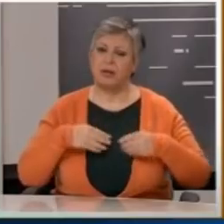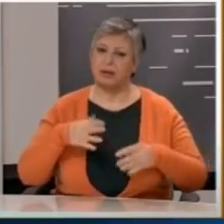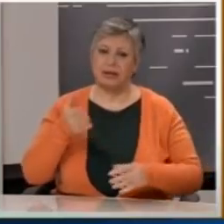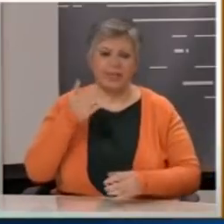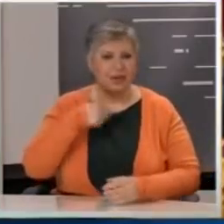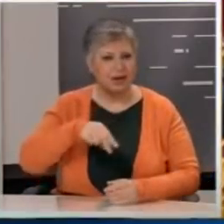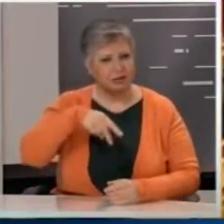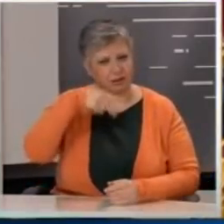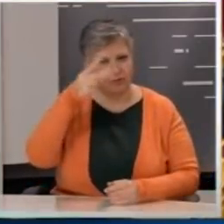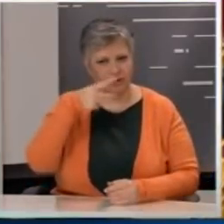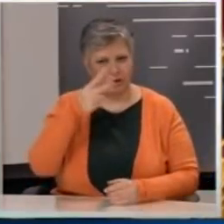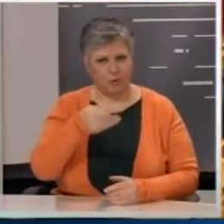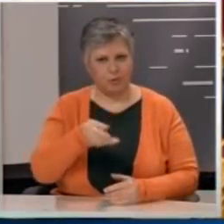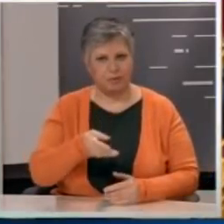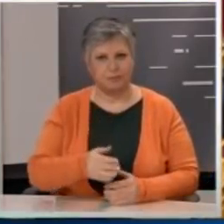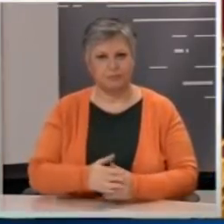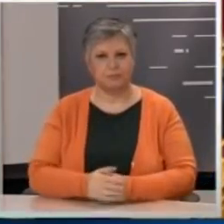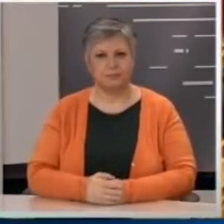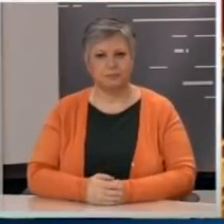Καλώς. Ευχαριστούμε.